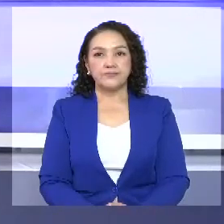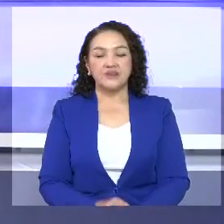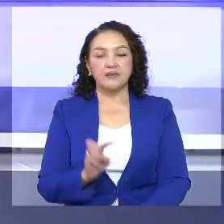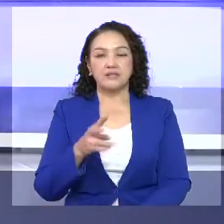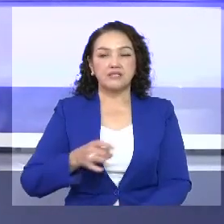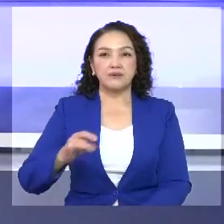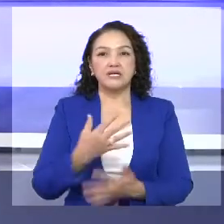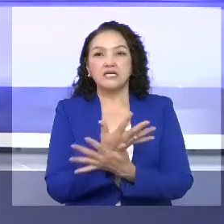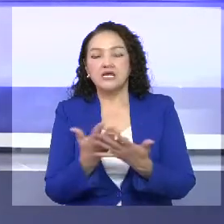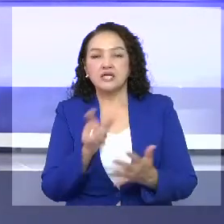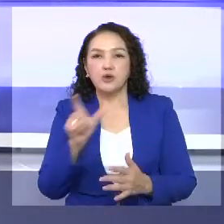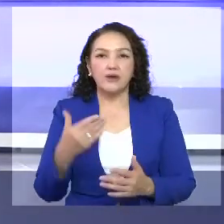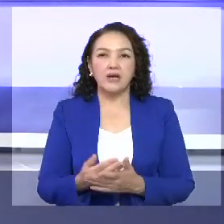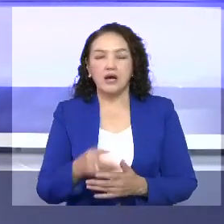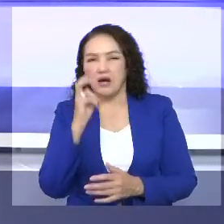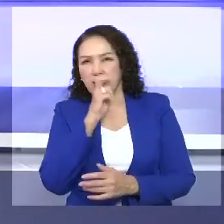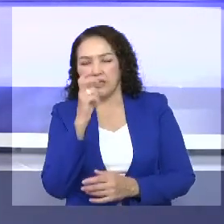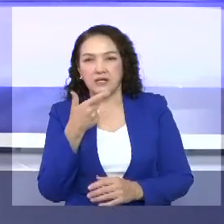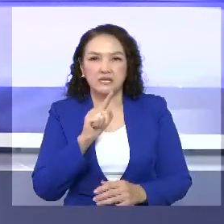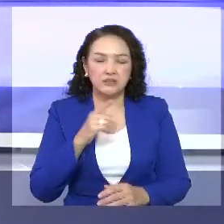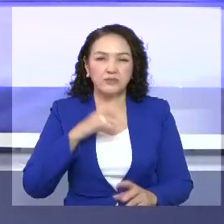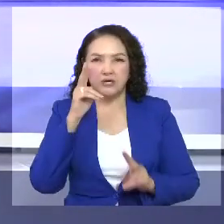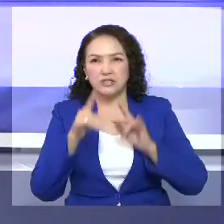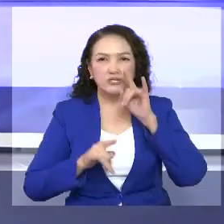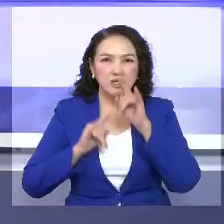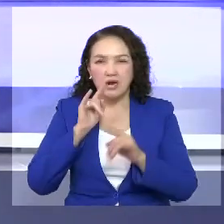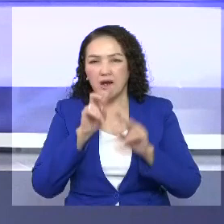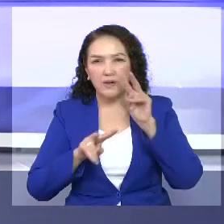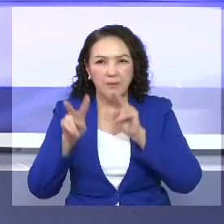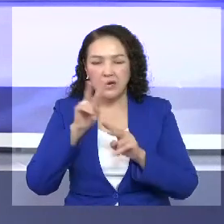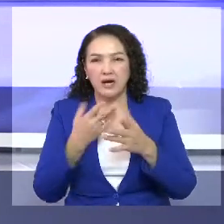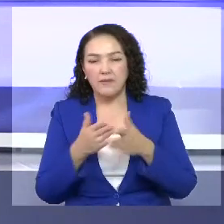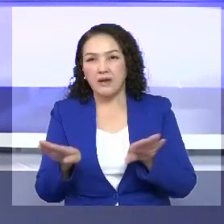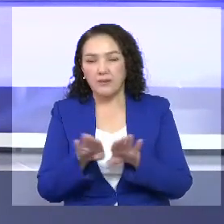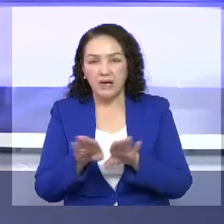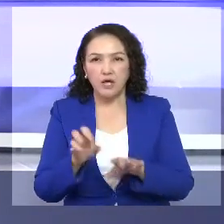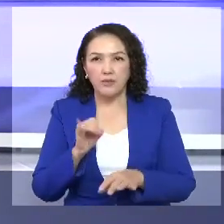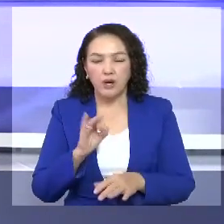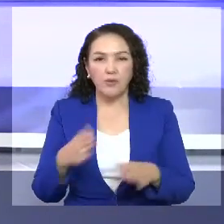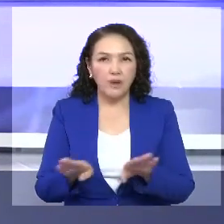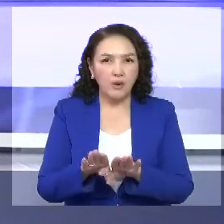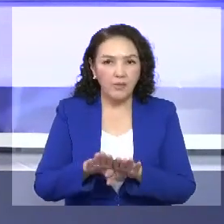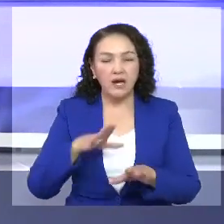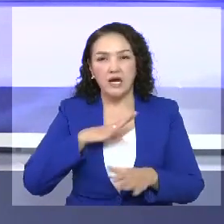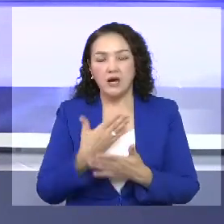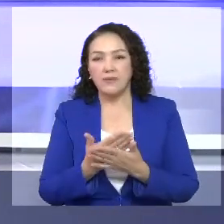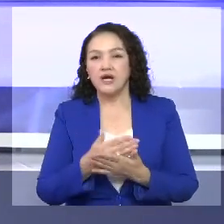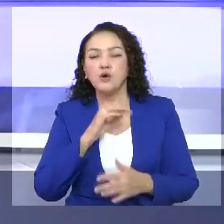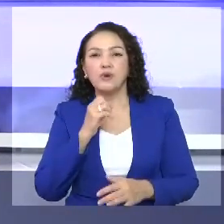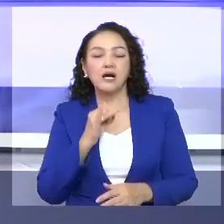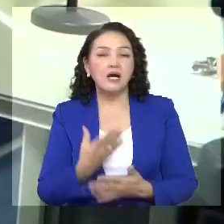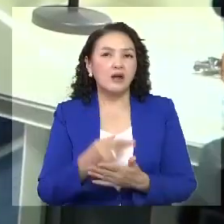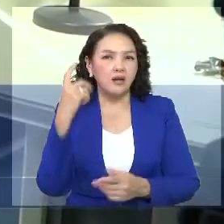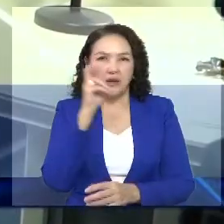Темирском районе несколько человек отравились газом. Жалобы жителей населенных пунктов Кинкияк, Саркуль и Шубарши на резкий запах